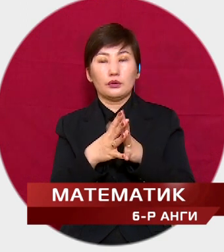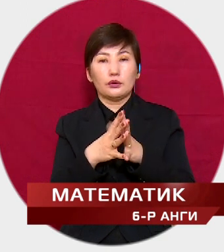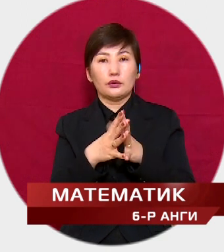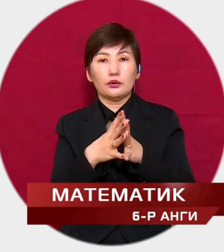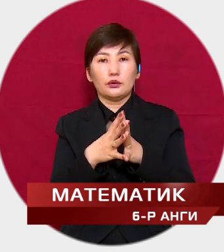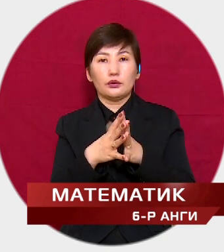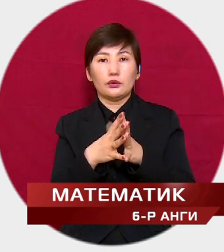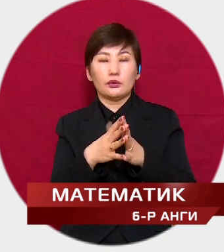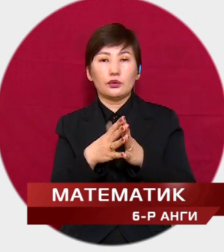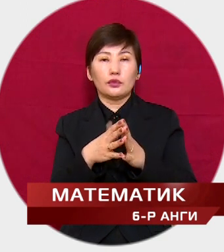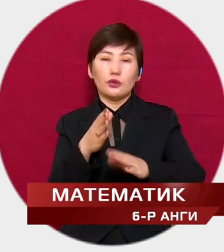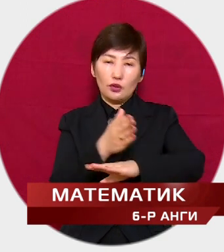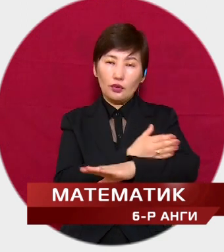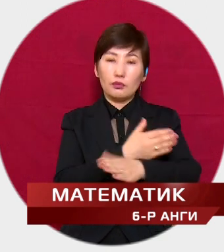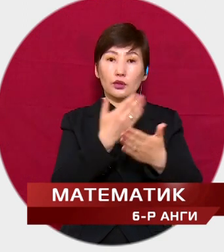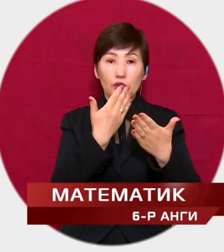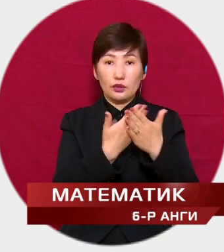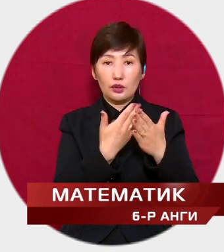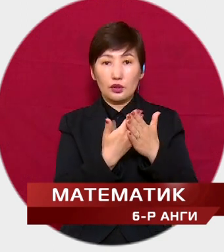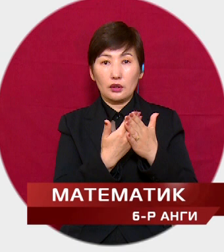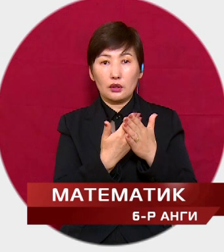хэлбэл бид нар өмнөх жишээнүүд дээр болохоор